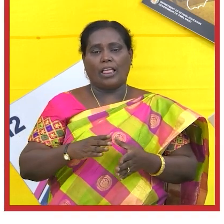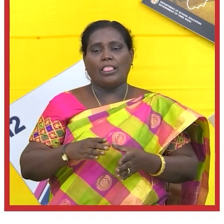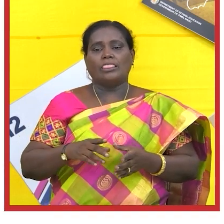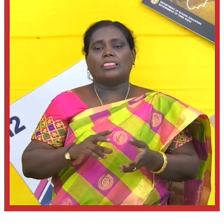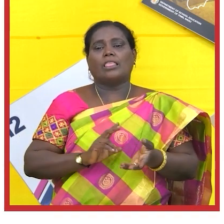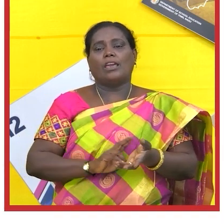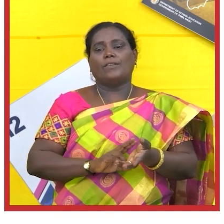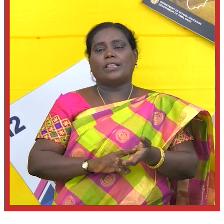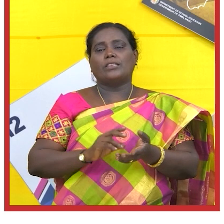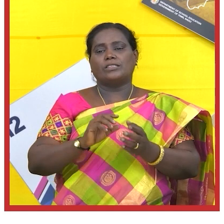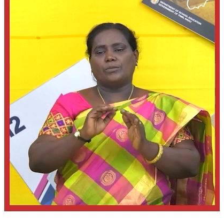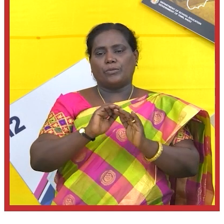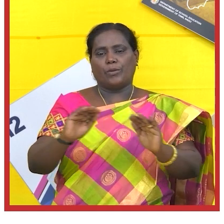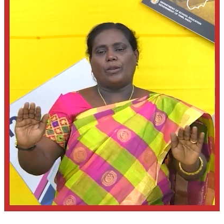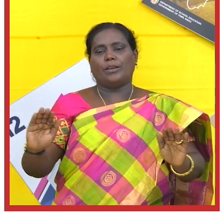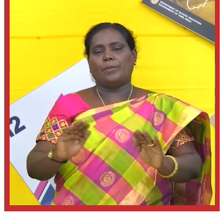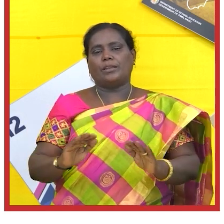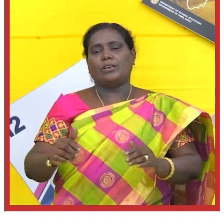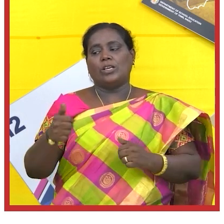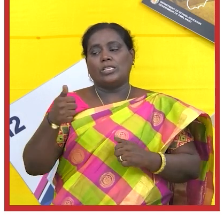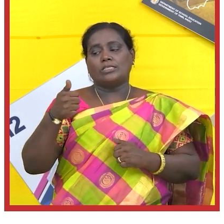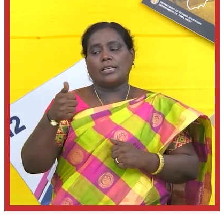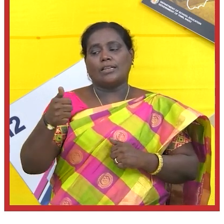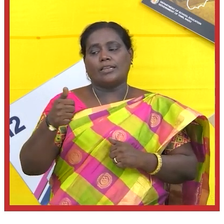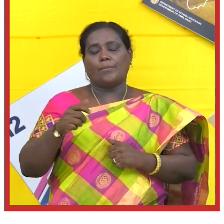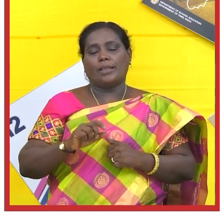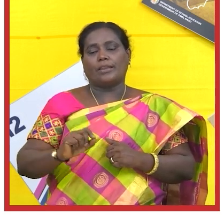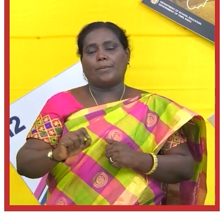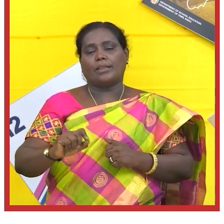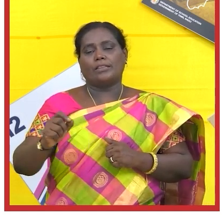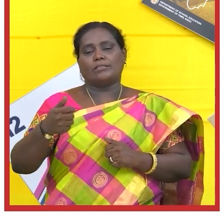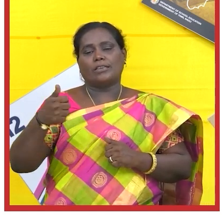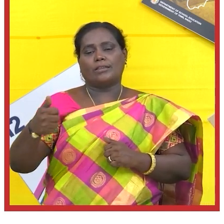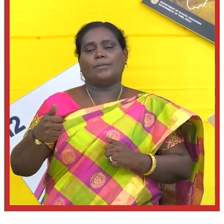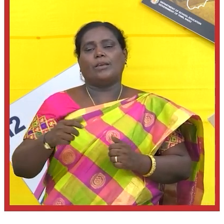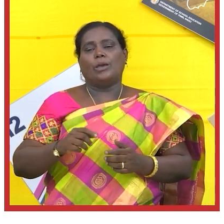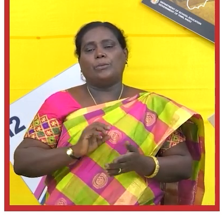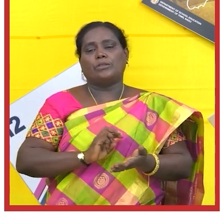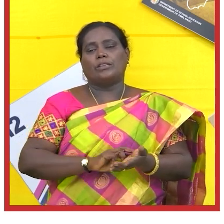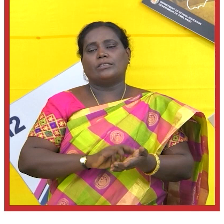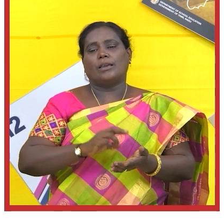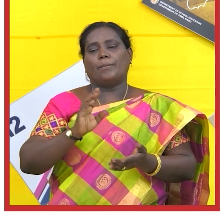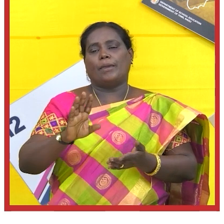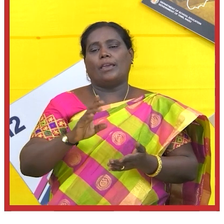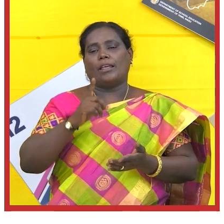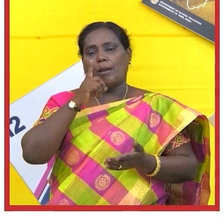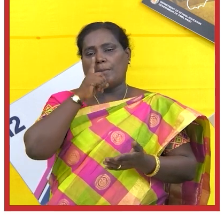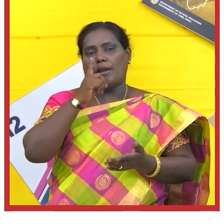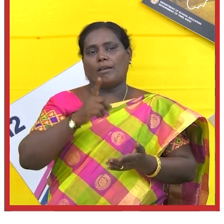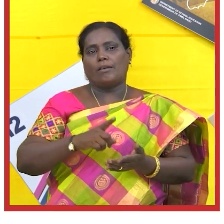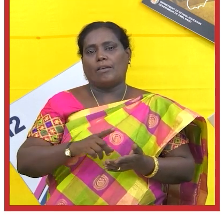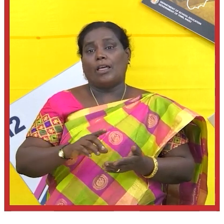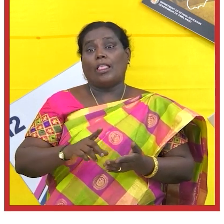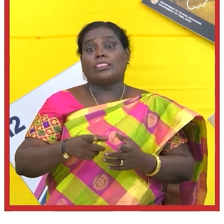முறையை ஒழிப்பதற்காக ஒரு சட்டம் இயற்றப்பட வேண்டும் என்பதற்காக டாக்டர் முத்துலட்சுமி அம்மையார் அவர்கள் முயற்சியாலே ஒரு